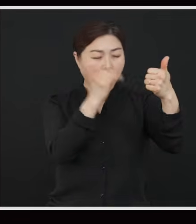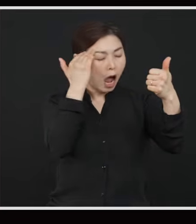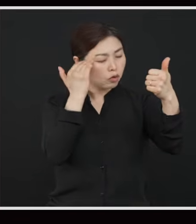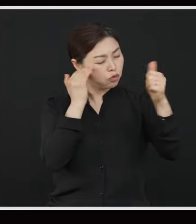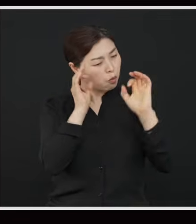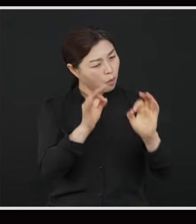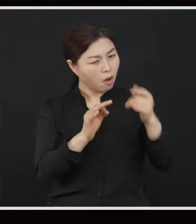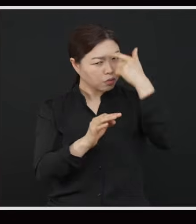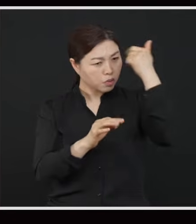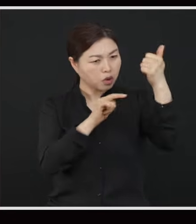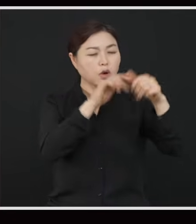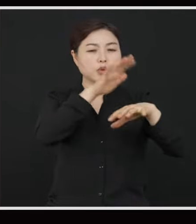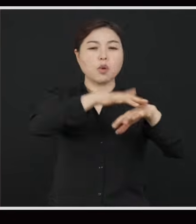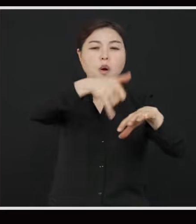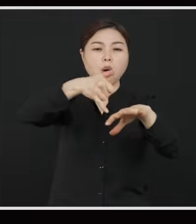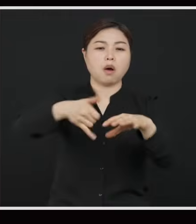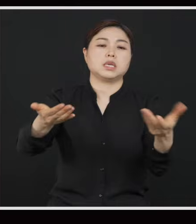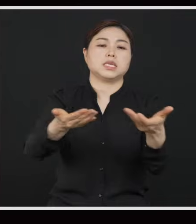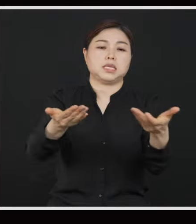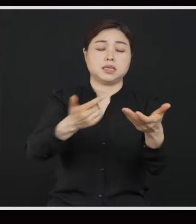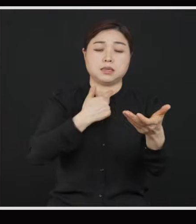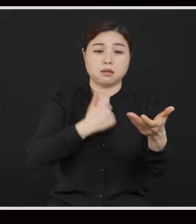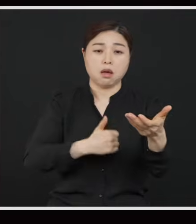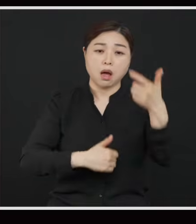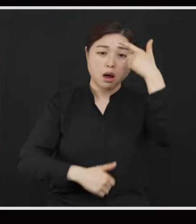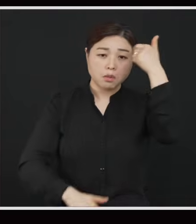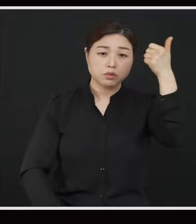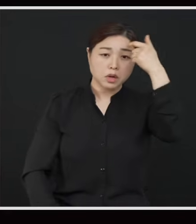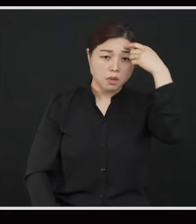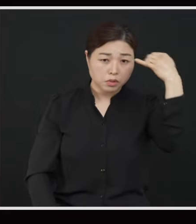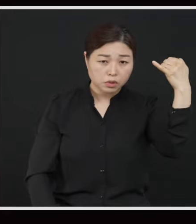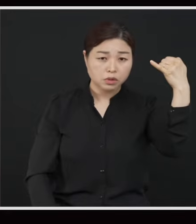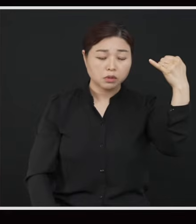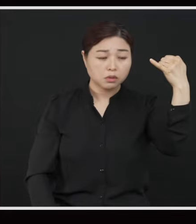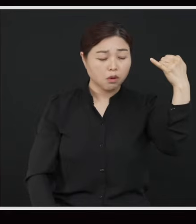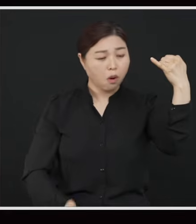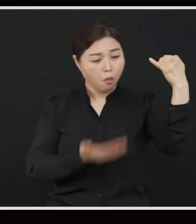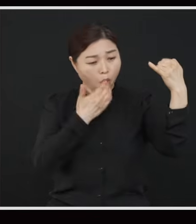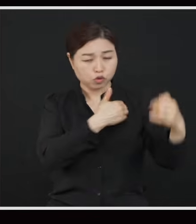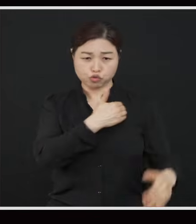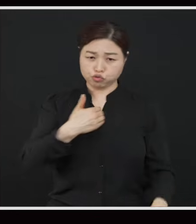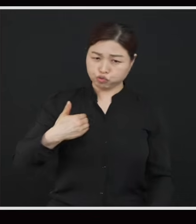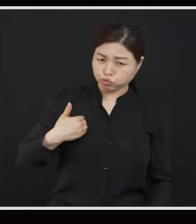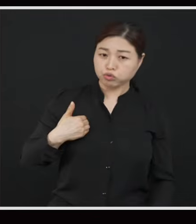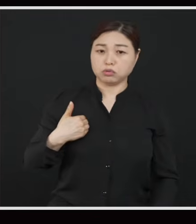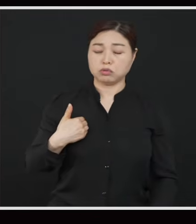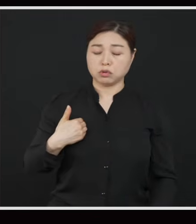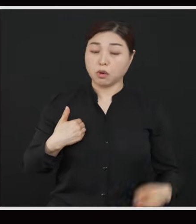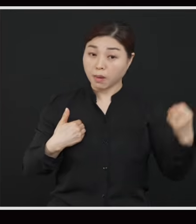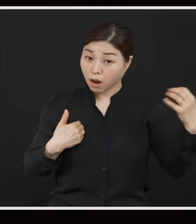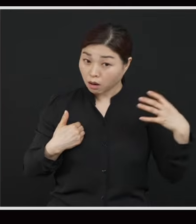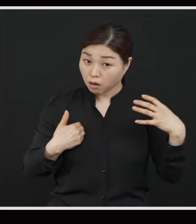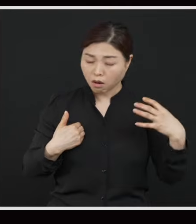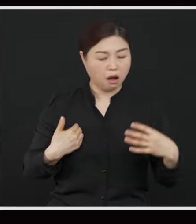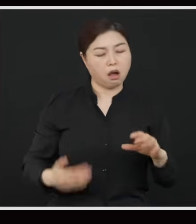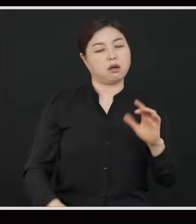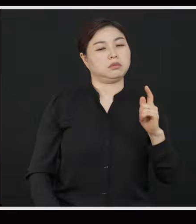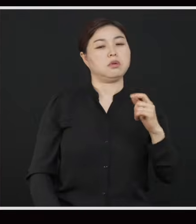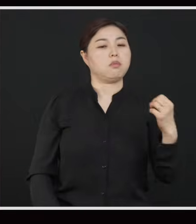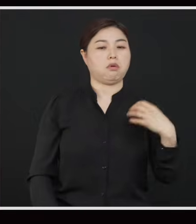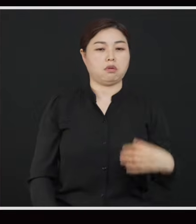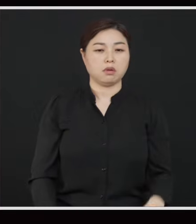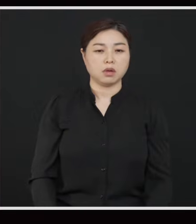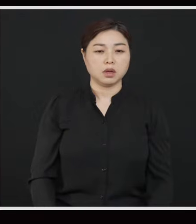우리나라 사회가 농경 사회였는데 우리 할아버지 할머니 때 풍족하게 먹었다고 얘기를 합니까? 아니라고